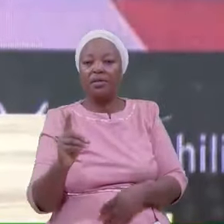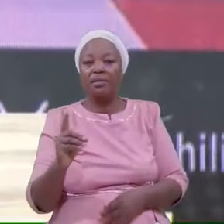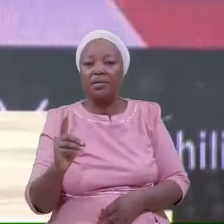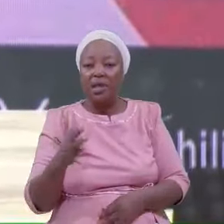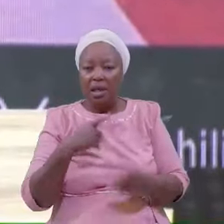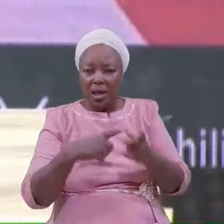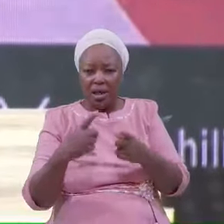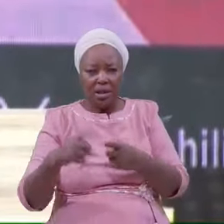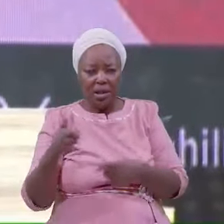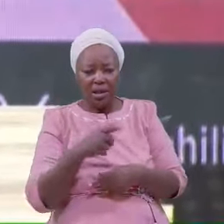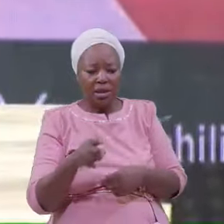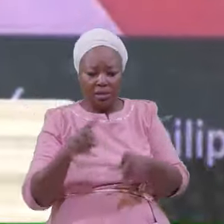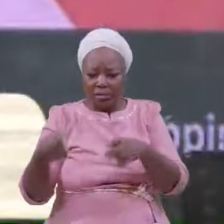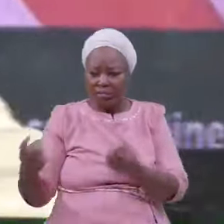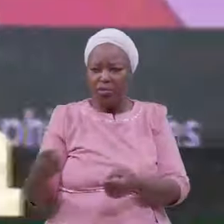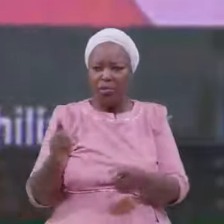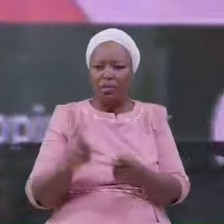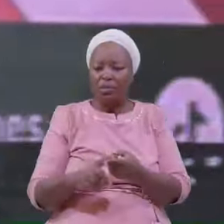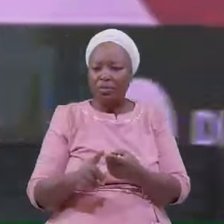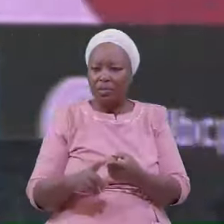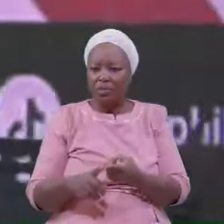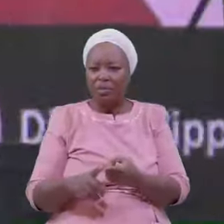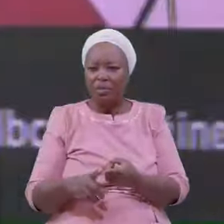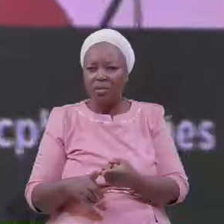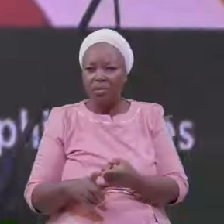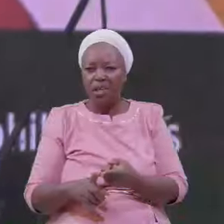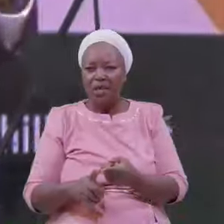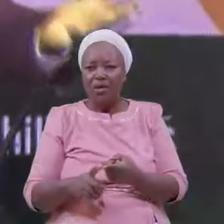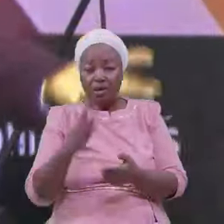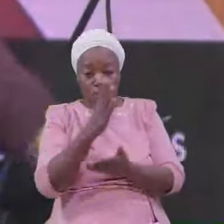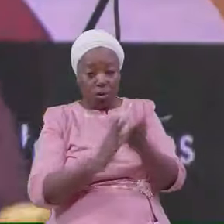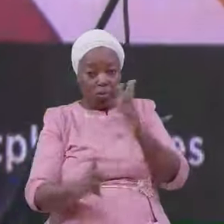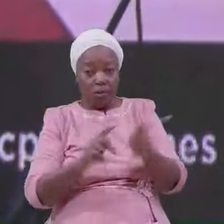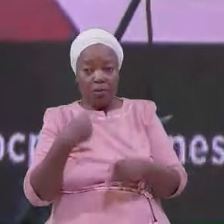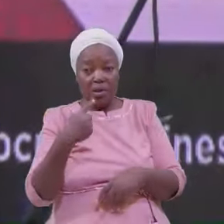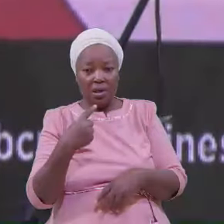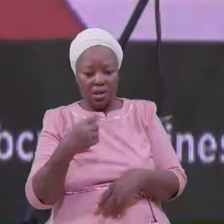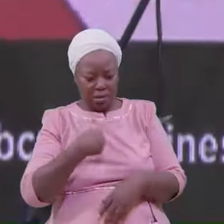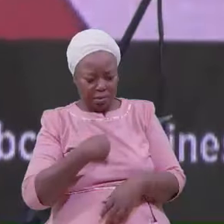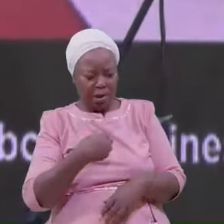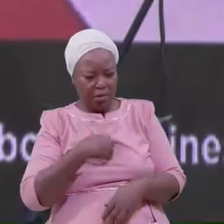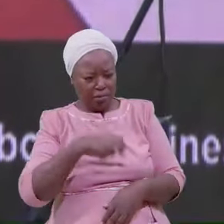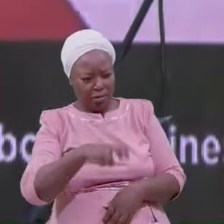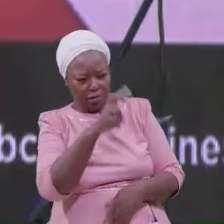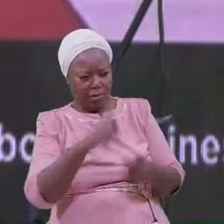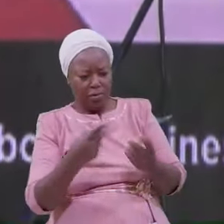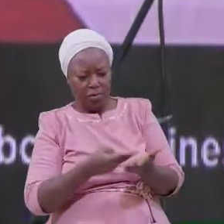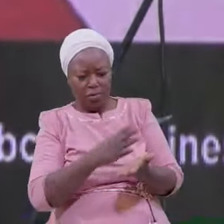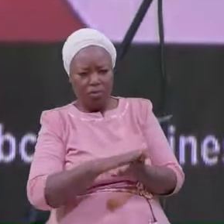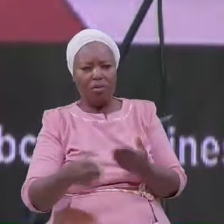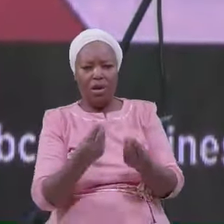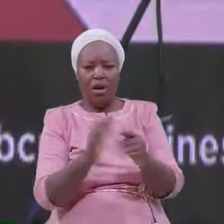to. Hindi mo kailangan ng lahat ng Some mga ito. Some people say, I'll travel to the Holy Land. Ang sabi ng mga